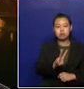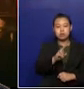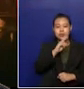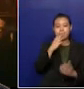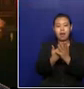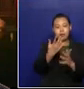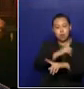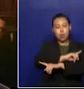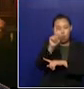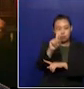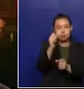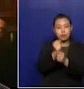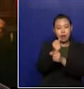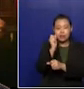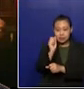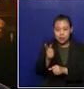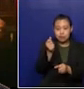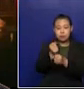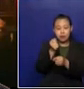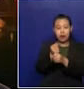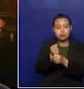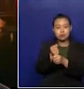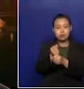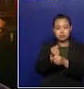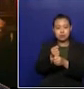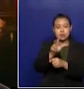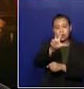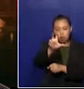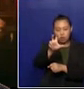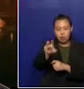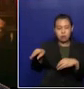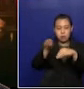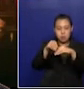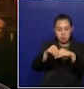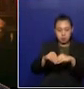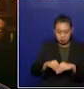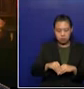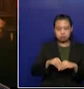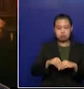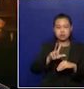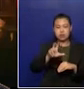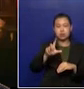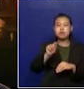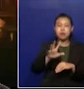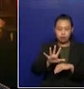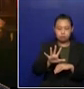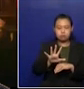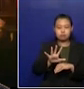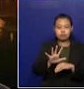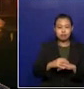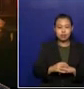บาทขึ้นมาได้325ผมย้ำถึงธันวาคมปีที่แล้วนะ62ฮะ63ยังไม่ต้องพูดถึง